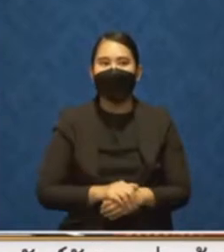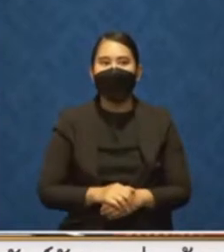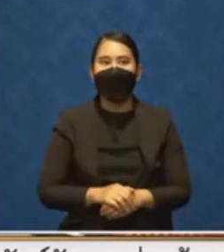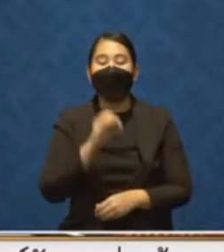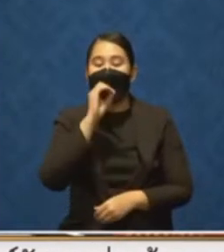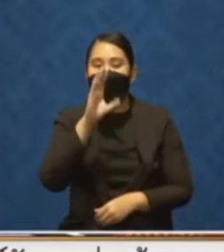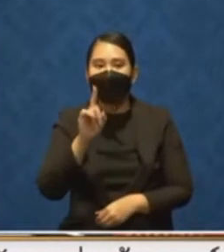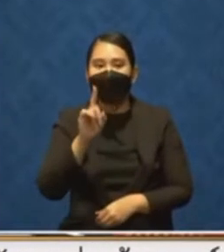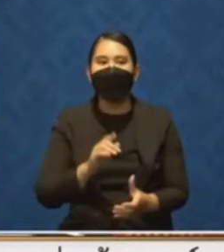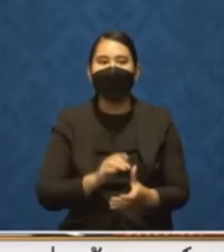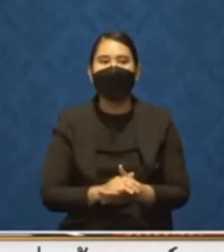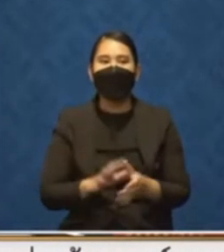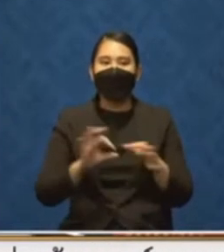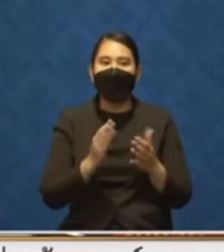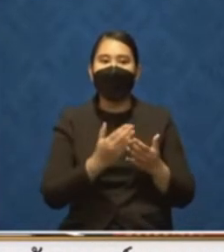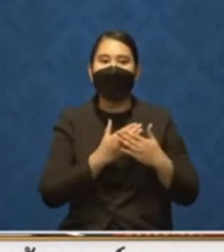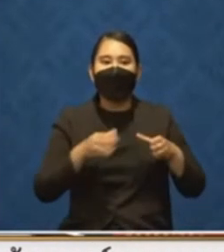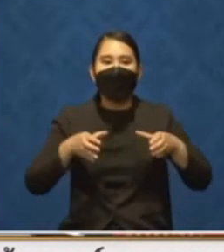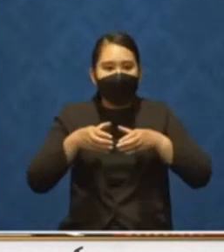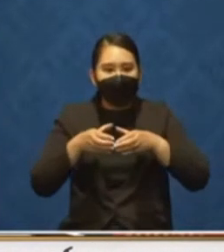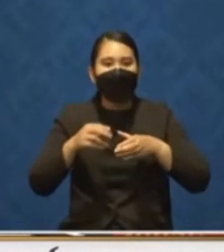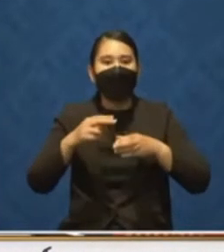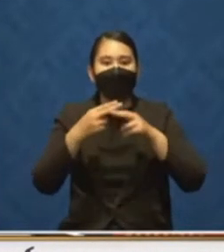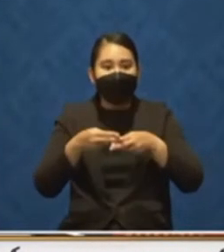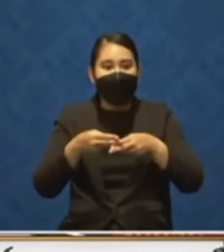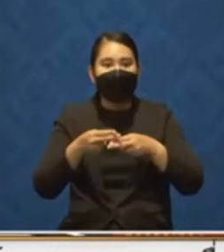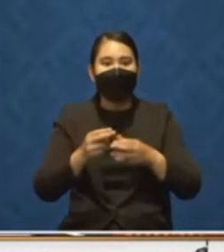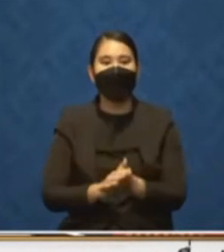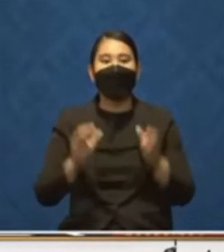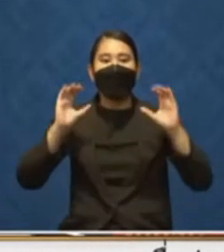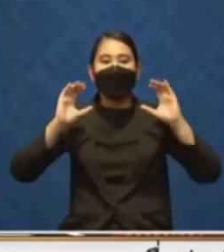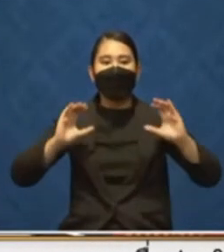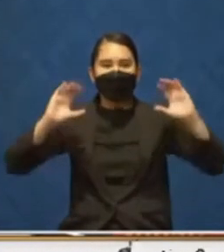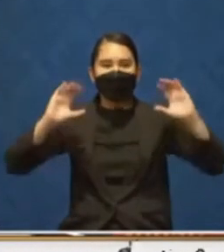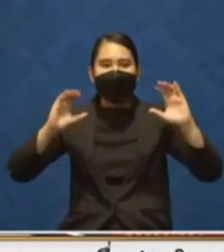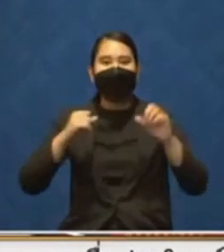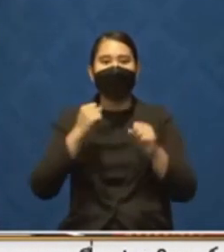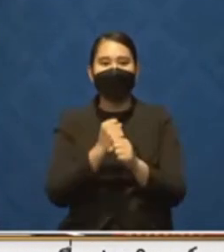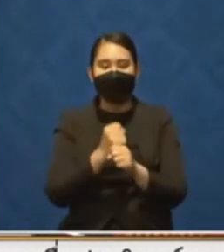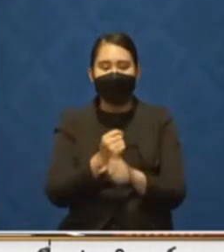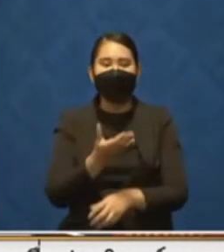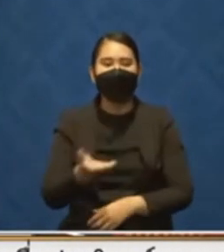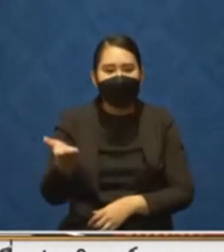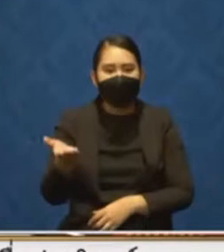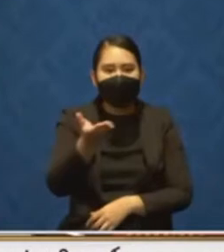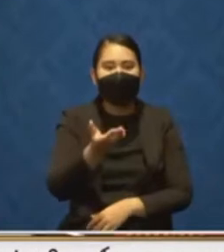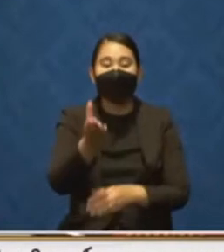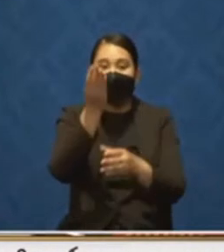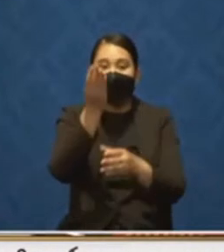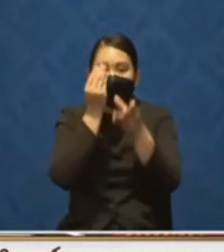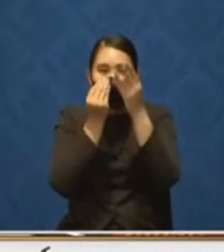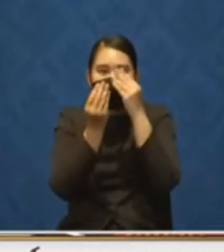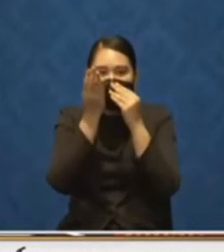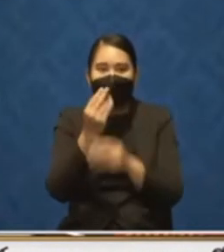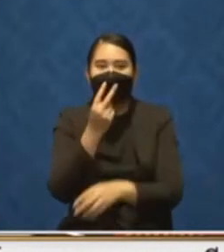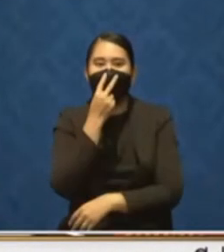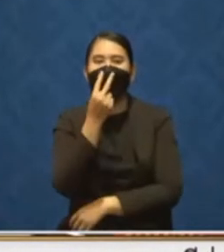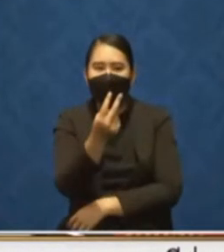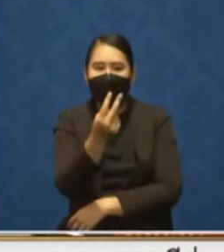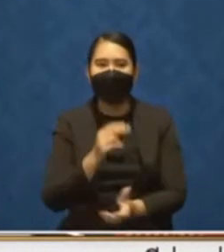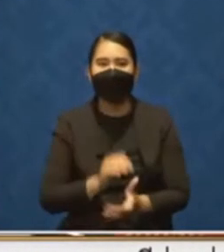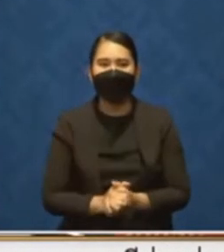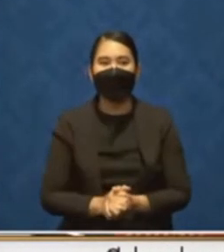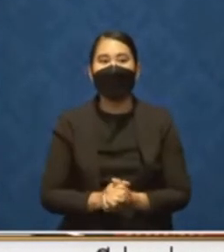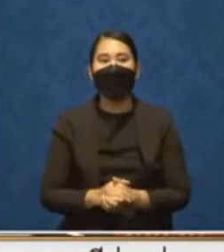เพื่อนข้าราชการชั้นผู้น้อยทั้งหลายท่านฟังไว้นะครับว่าถ้าท่านคิดว่า